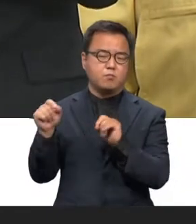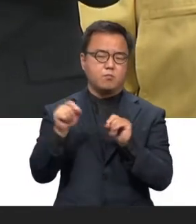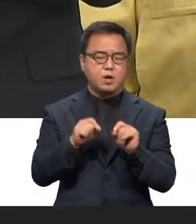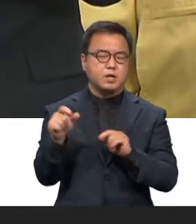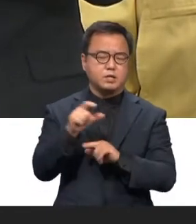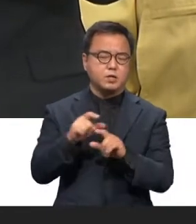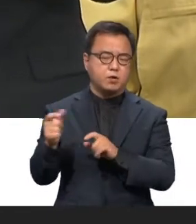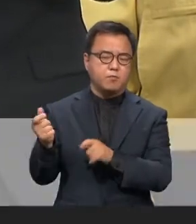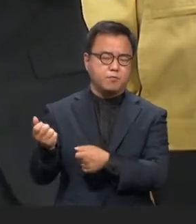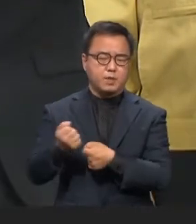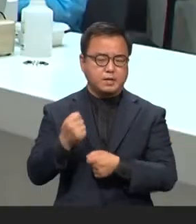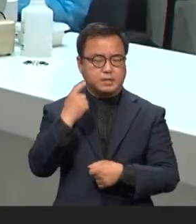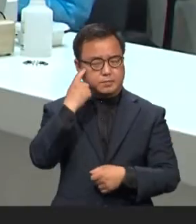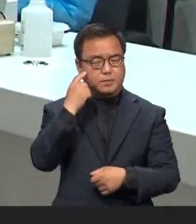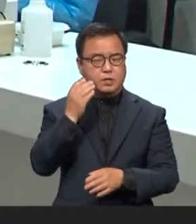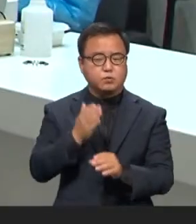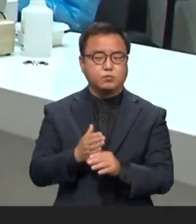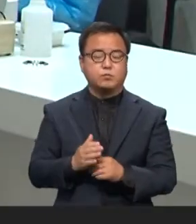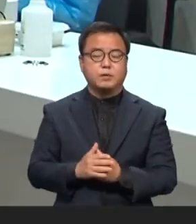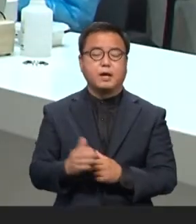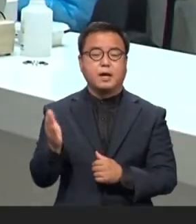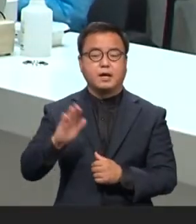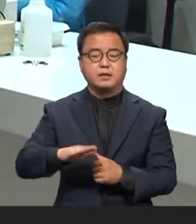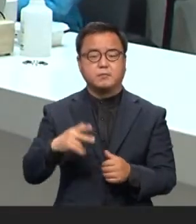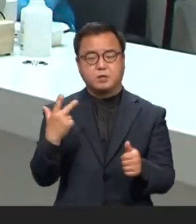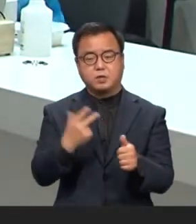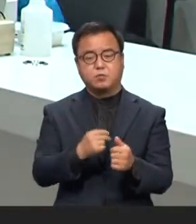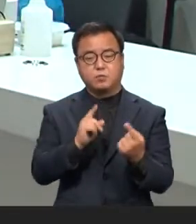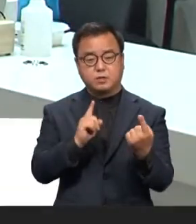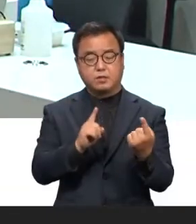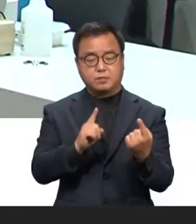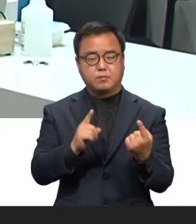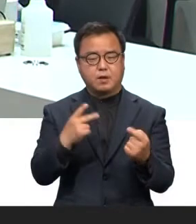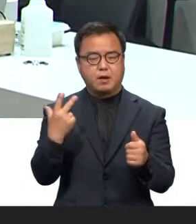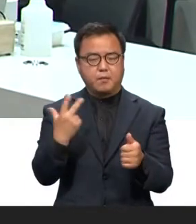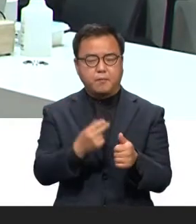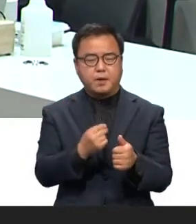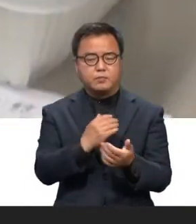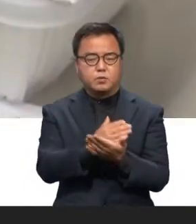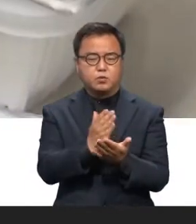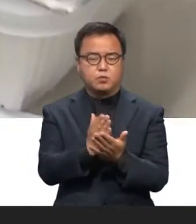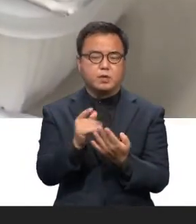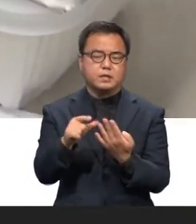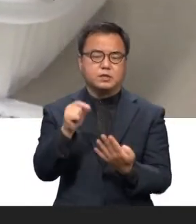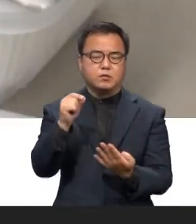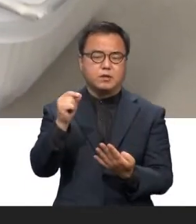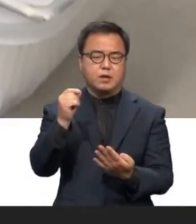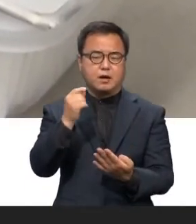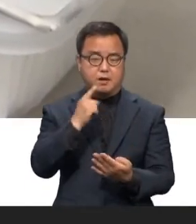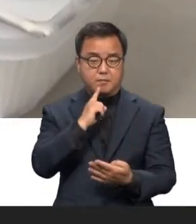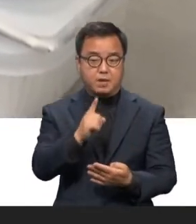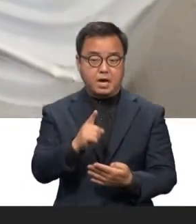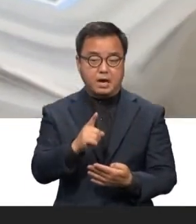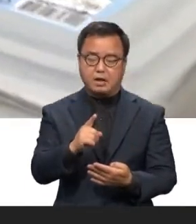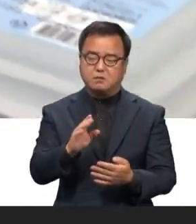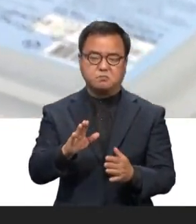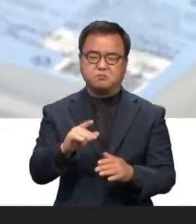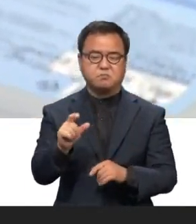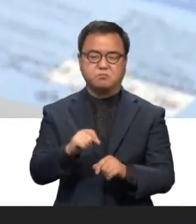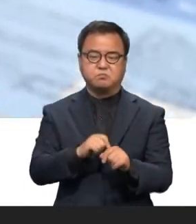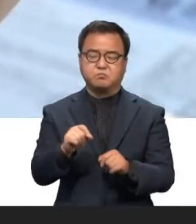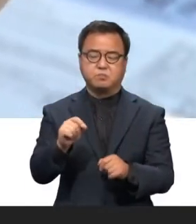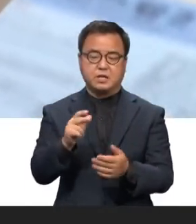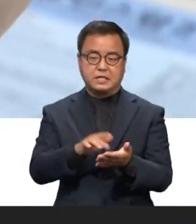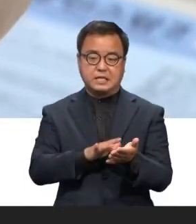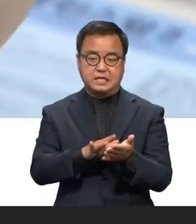당길 수 있도록 다만 접종 대상자가 백신 종류를 선택할 수 있게 하자는 주장에 대해선 정부는 특정 백신에